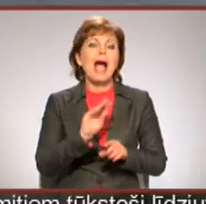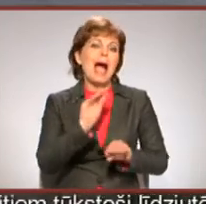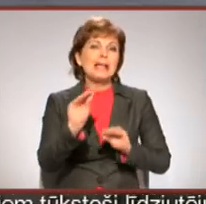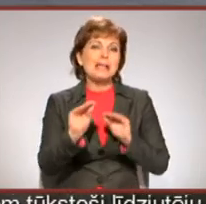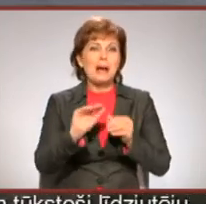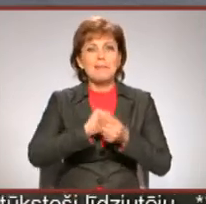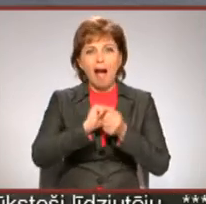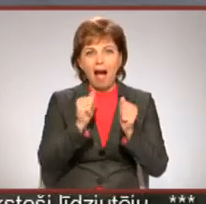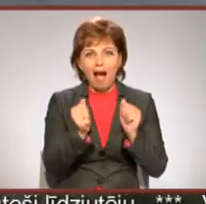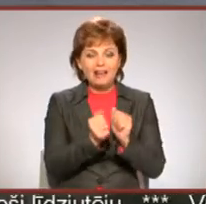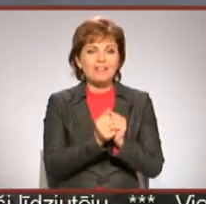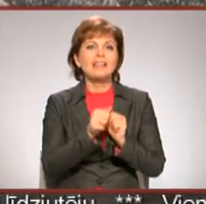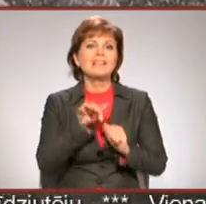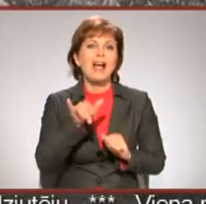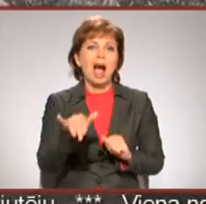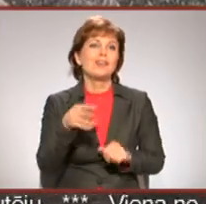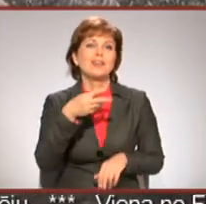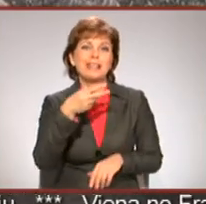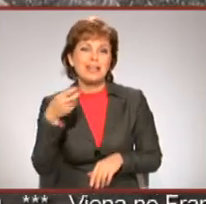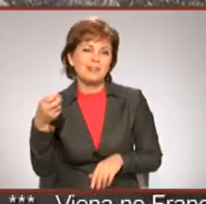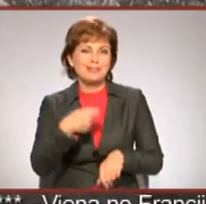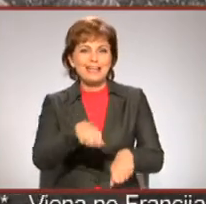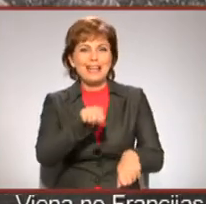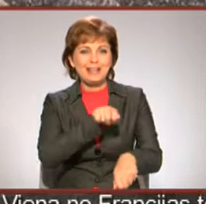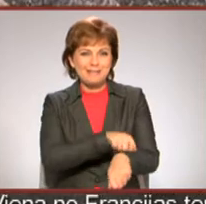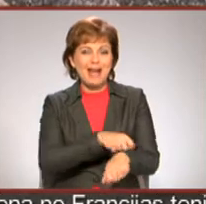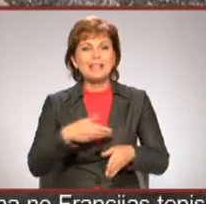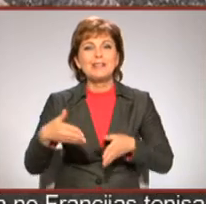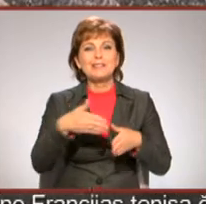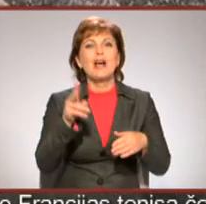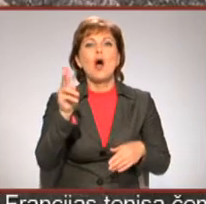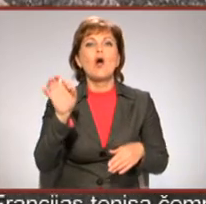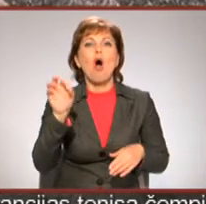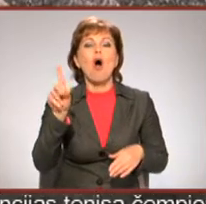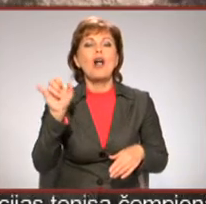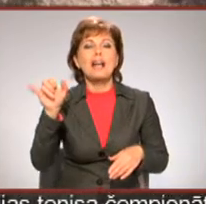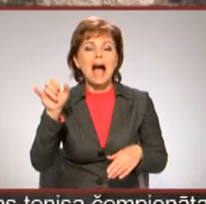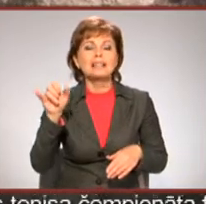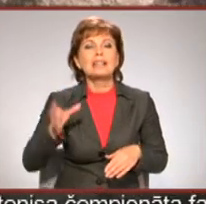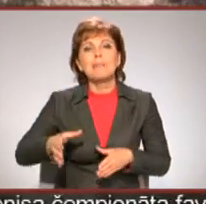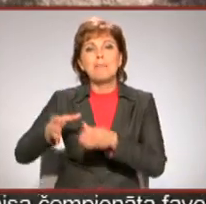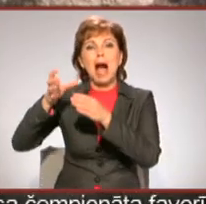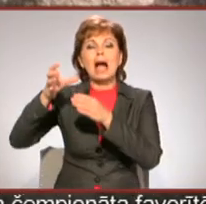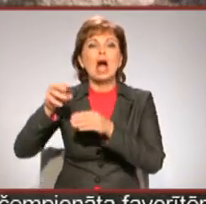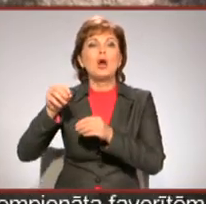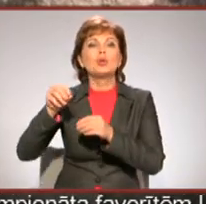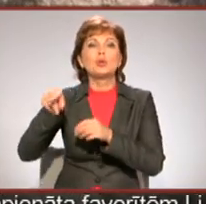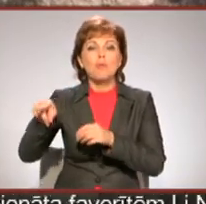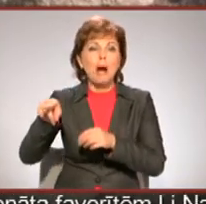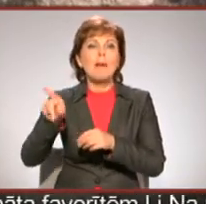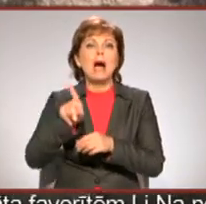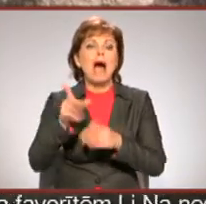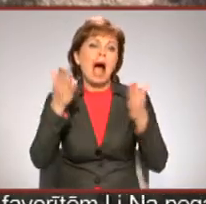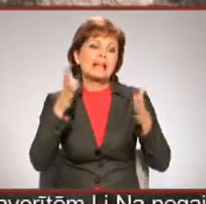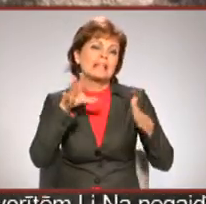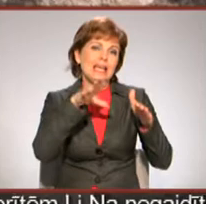akmens, kas uz Salacgrīvu mērojas vairāk nekā 200 km garu ceļu. No Kolkas raga vecās bākas drupām, jo uzzinot par šo akciju,